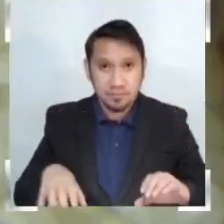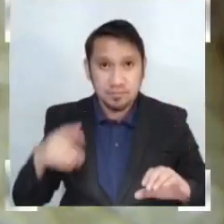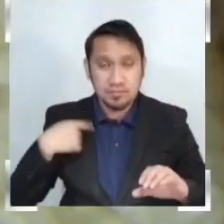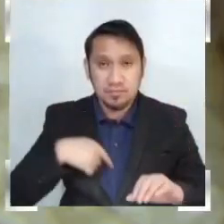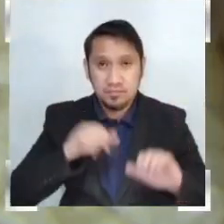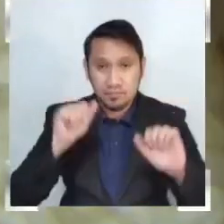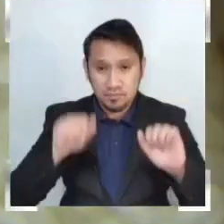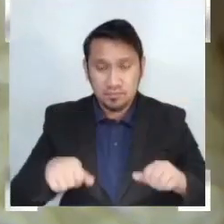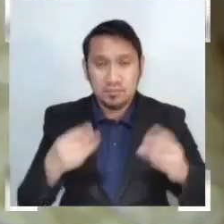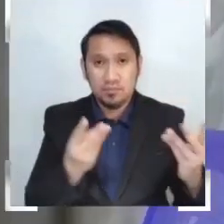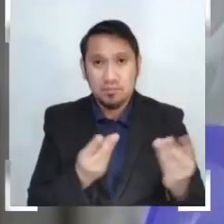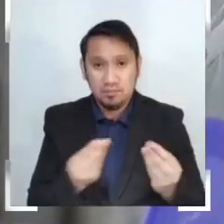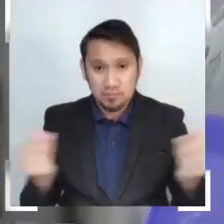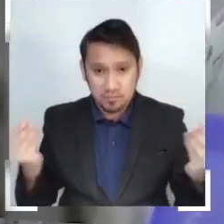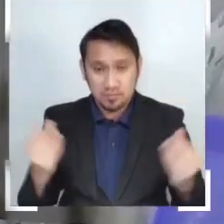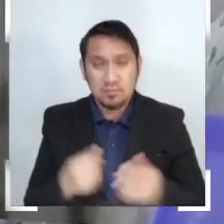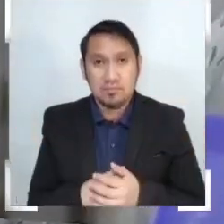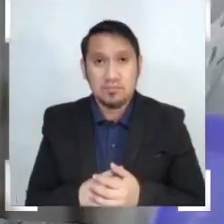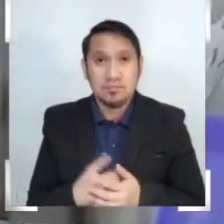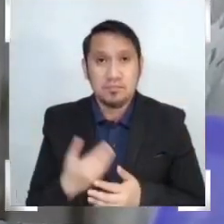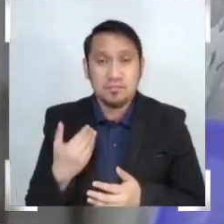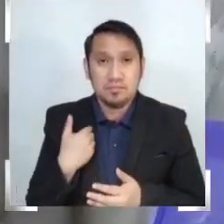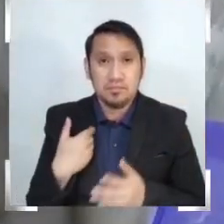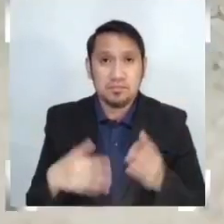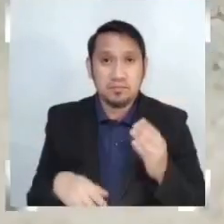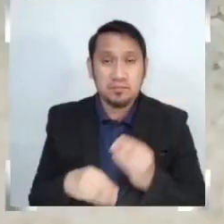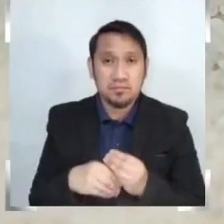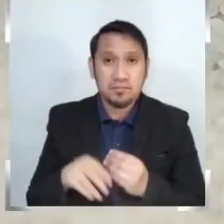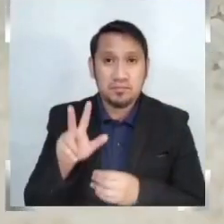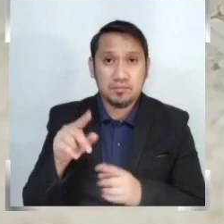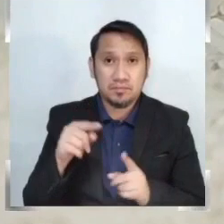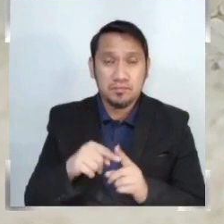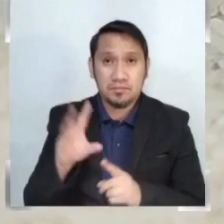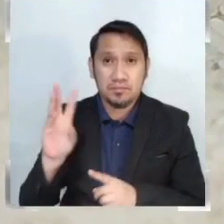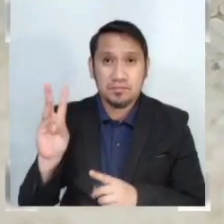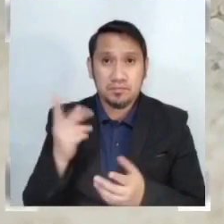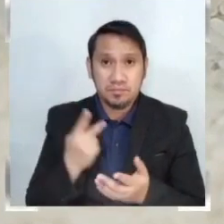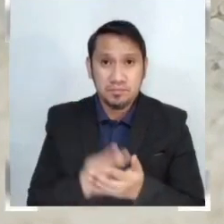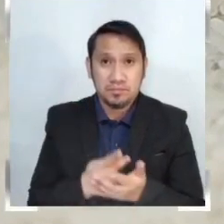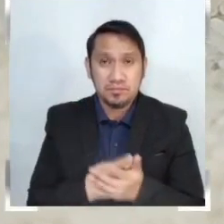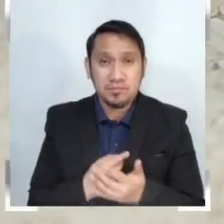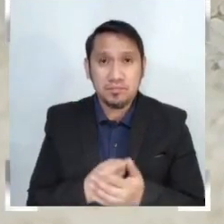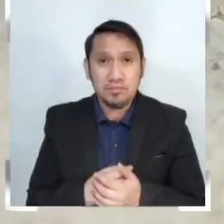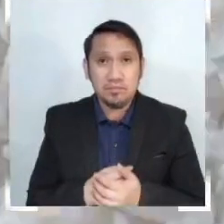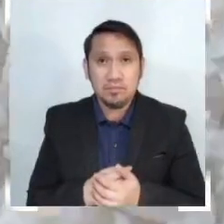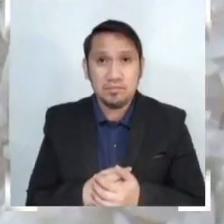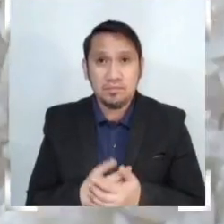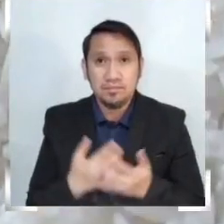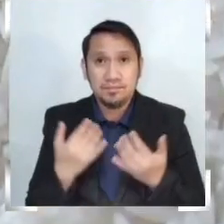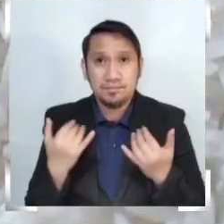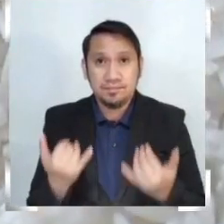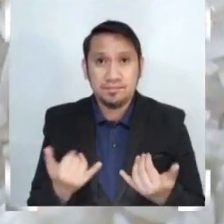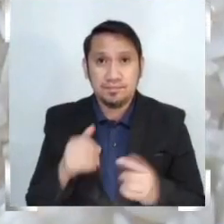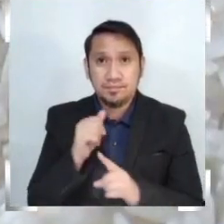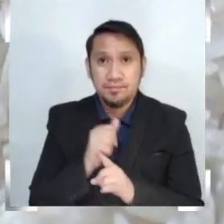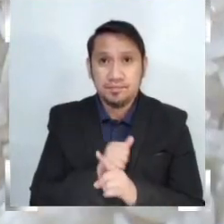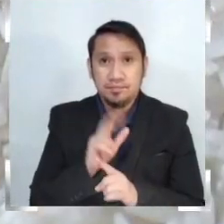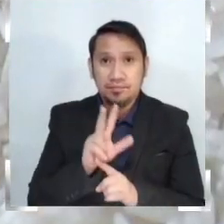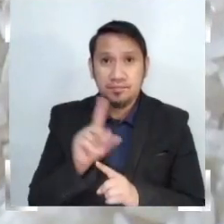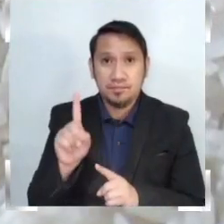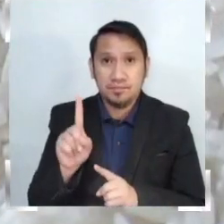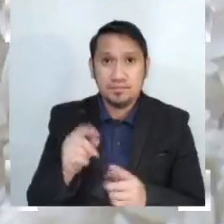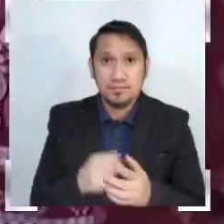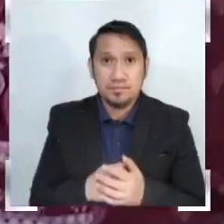umakyat between 3 to 6 pesos ang retail price natin. Kasi ngayon, as of August 31, nasa yung